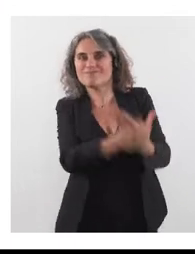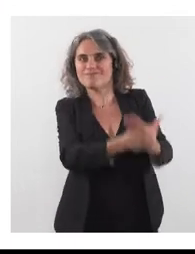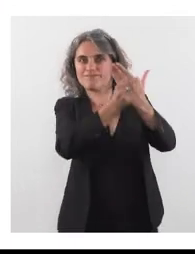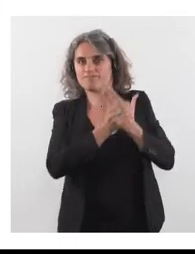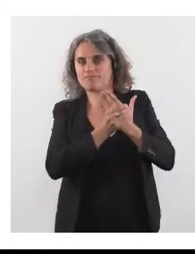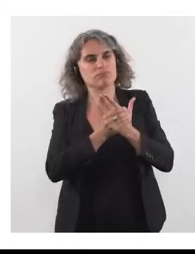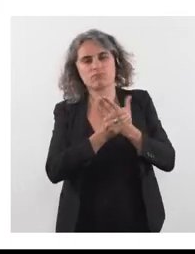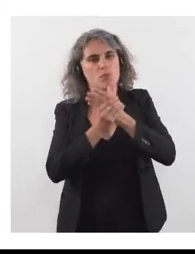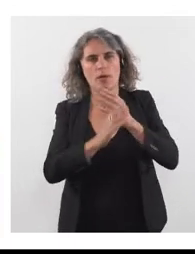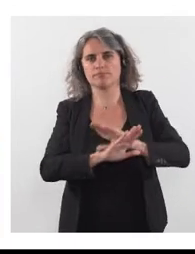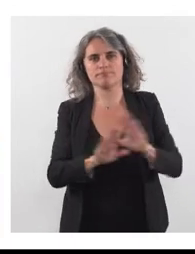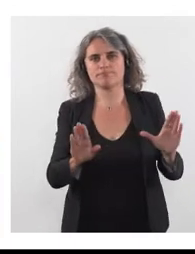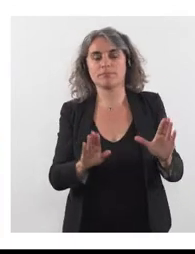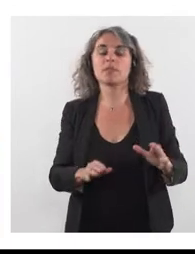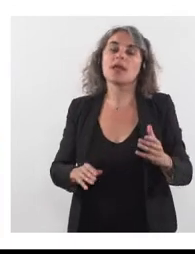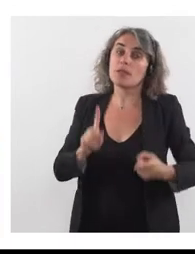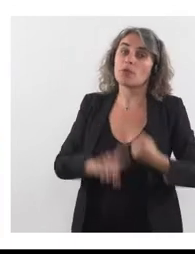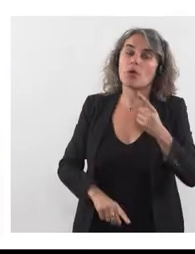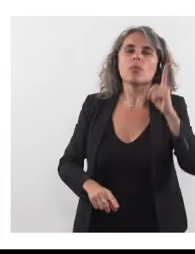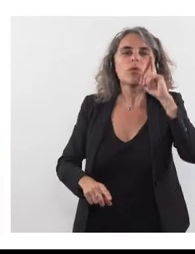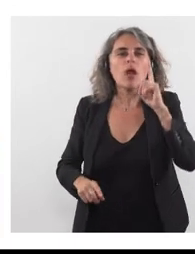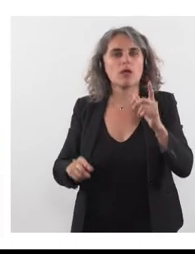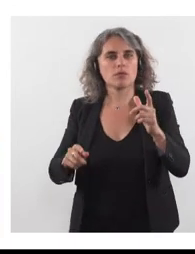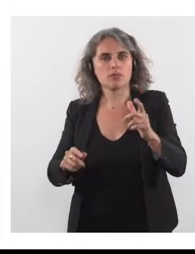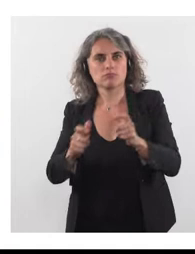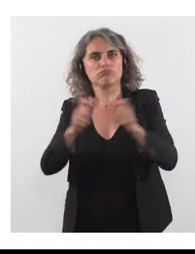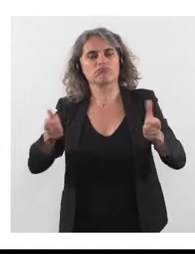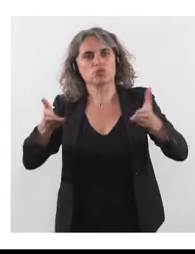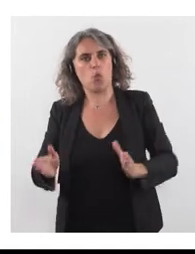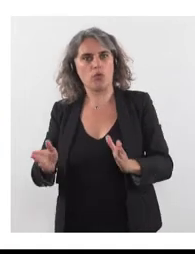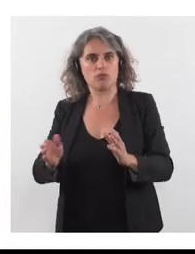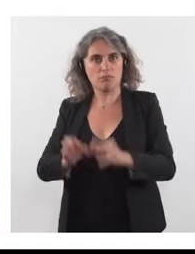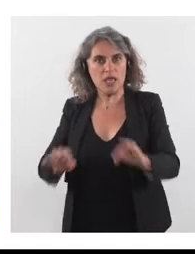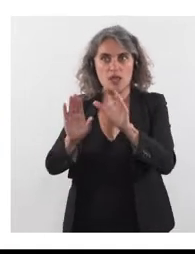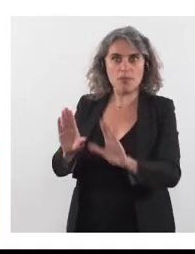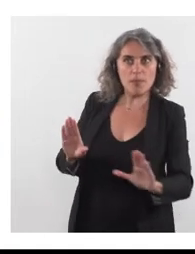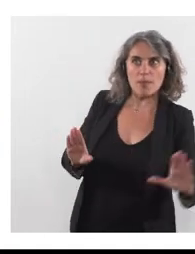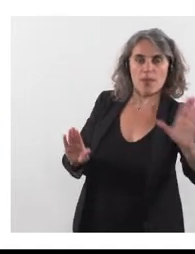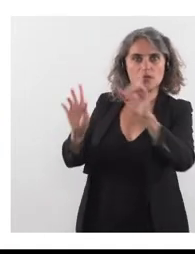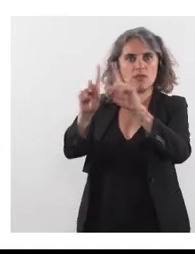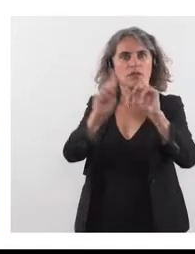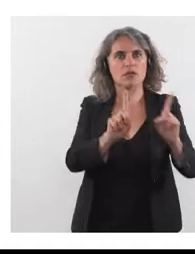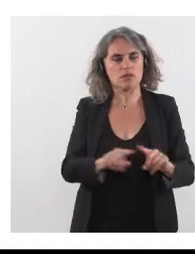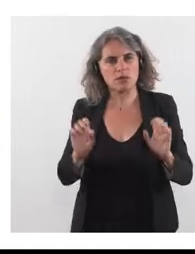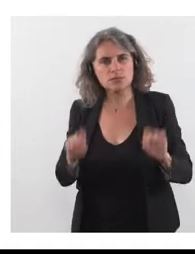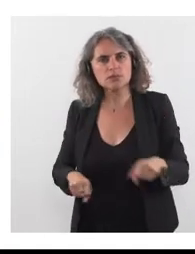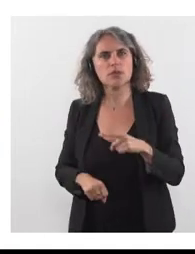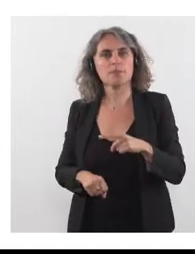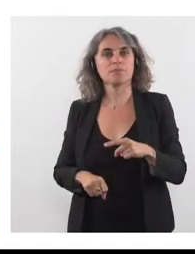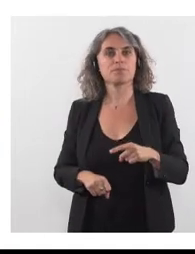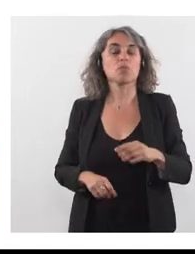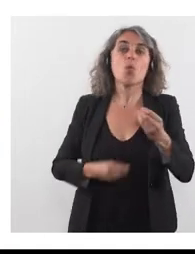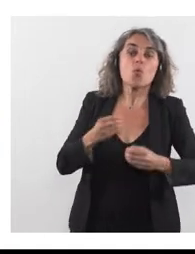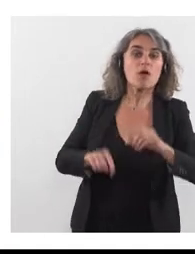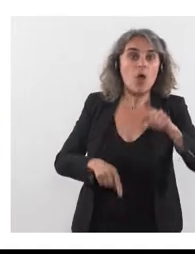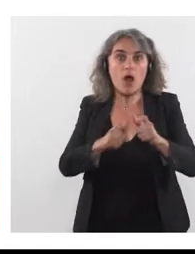C'est important parce que, en fait, les institutions nationales, elles vont avoir des compétences différentes et parfois, elles vont pouvoir, ou certaines autres institutions